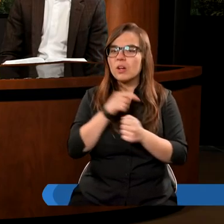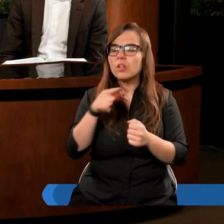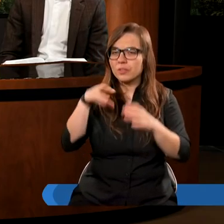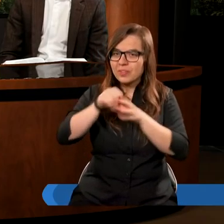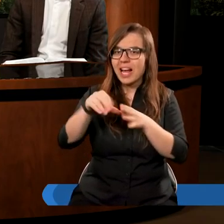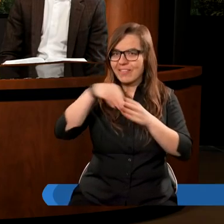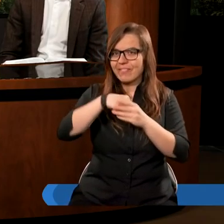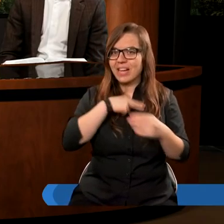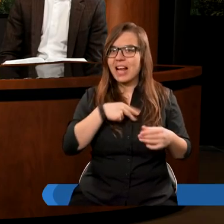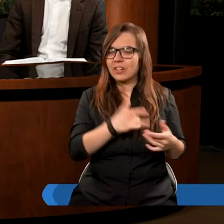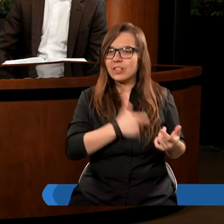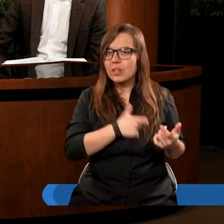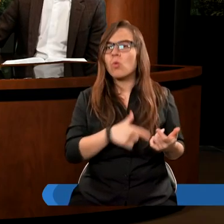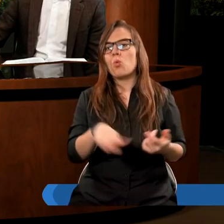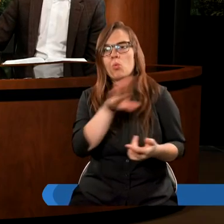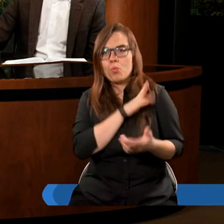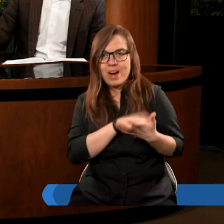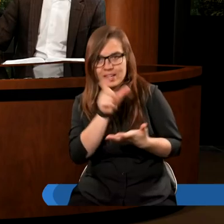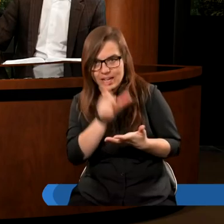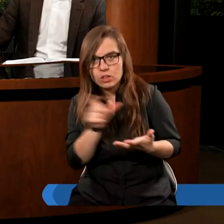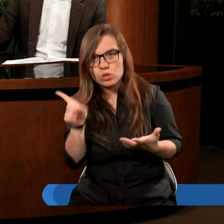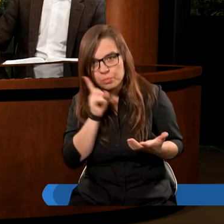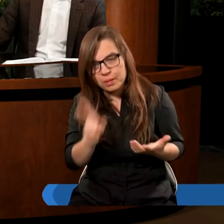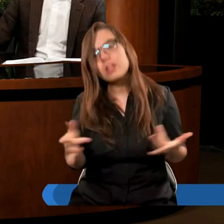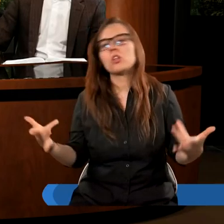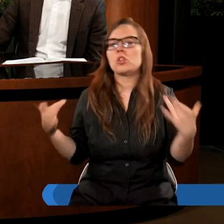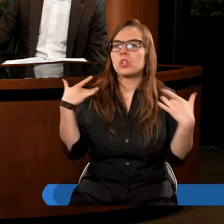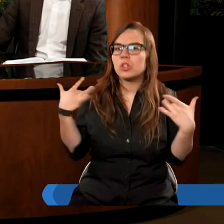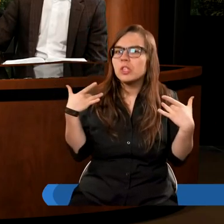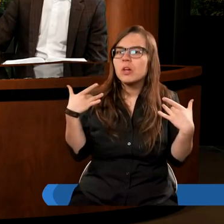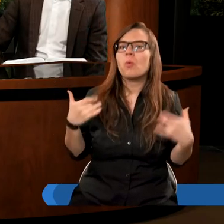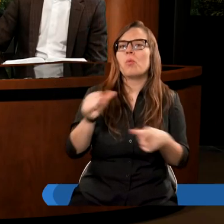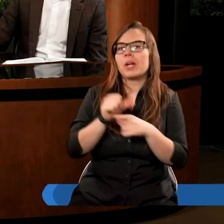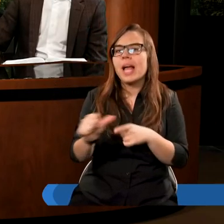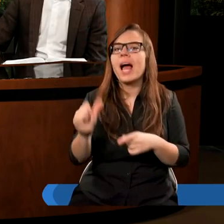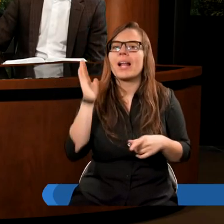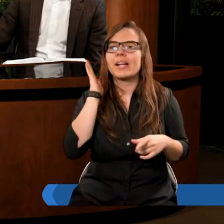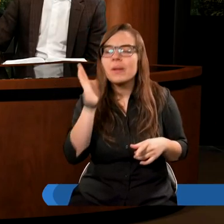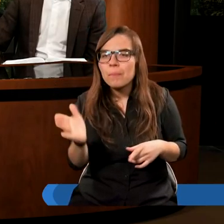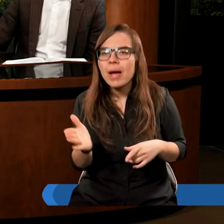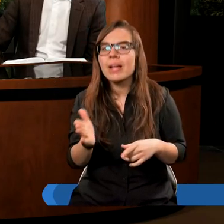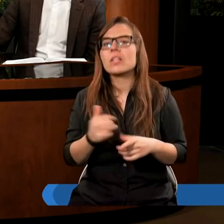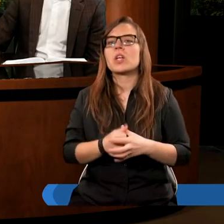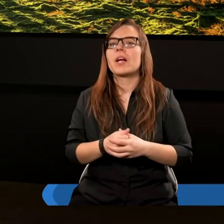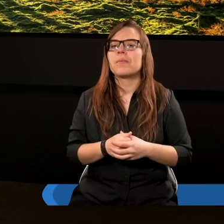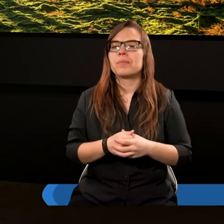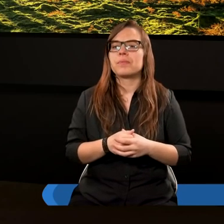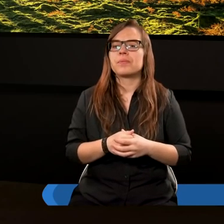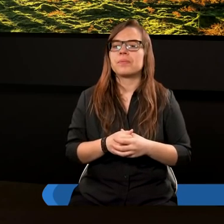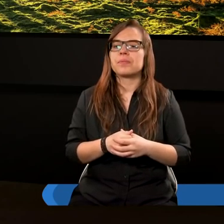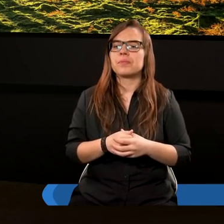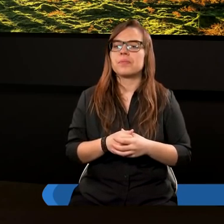prawda? Umarł na krzyżu, żył, pokazywał to, że nas naprawdę kocha, przyszedł dla nas.